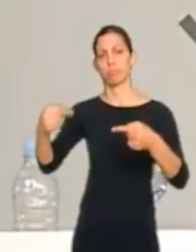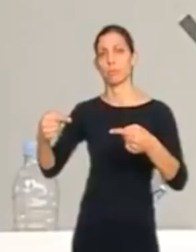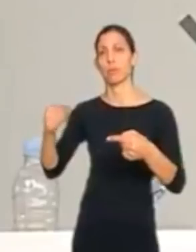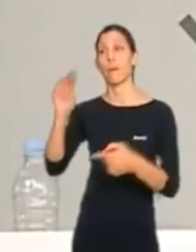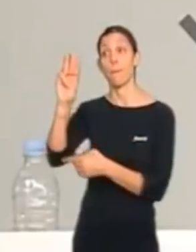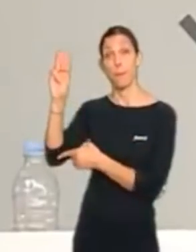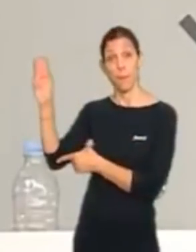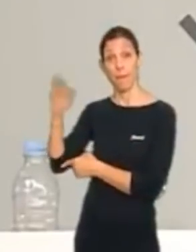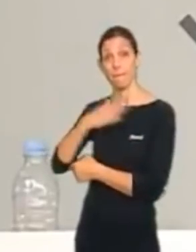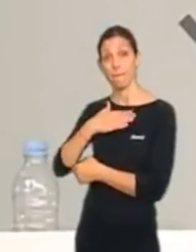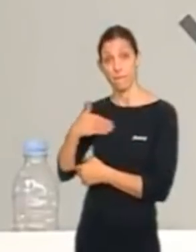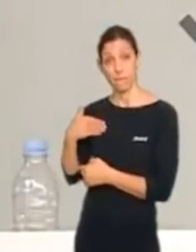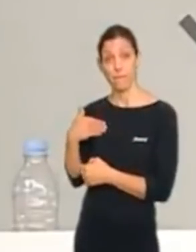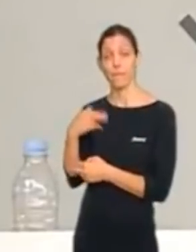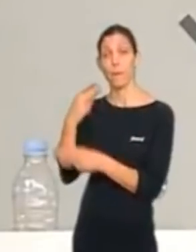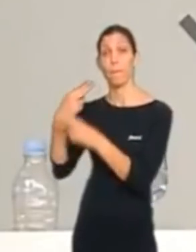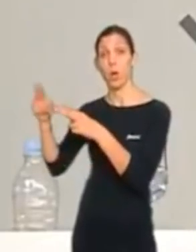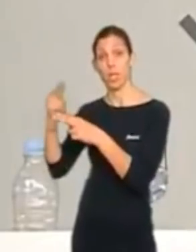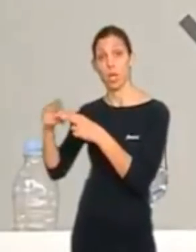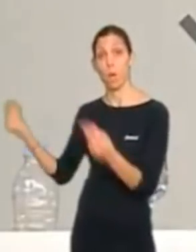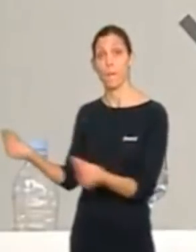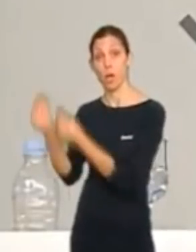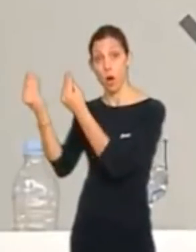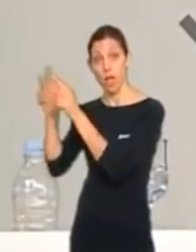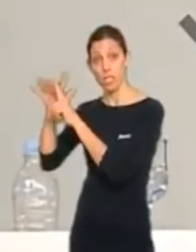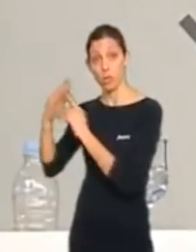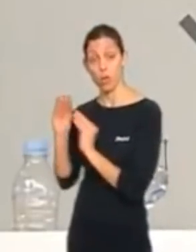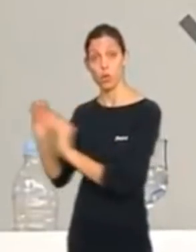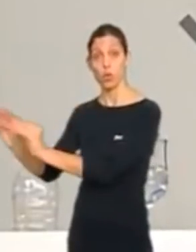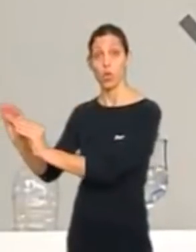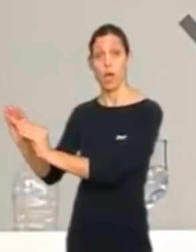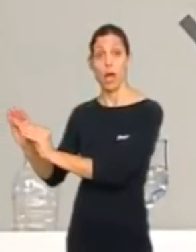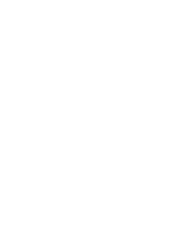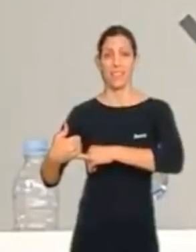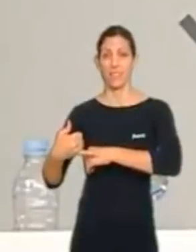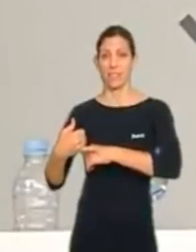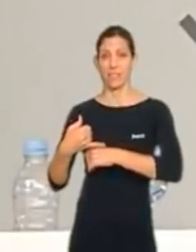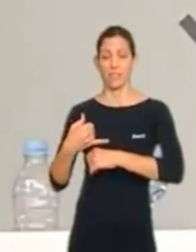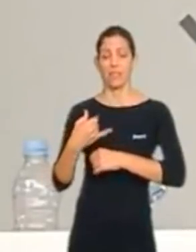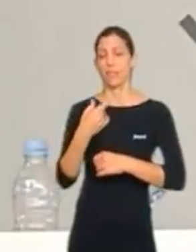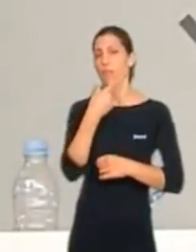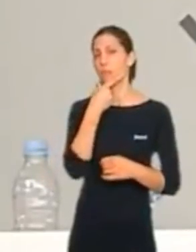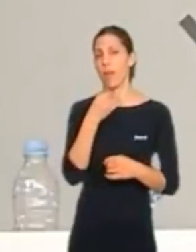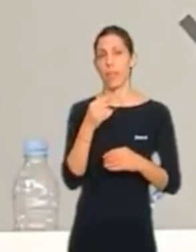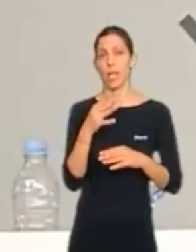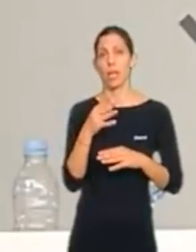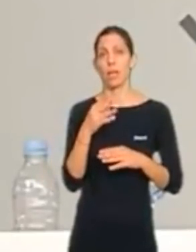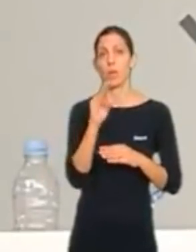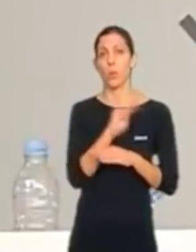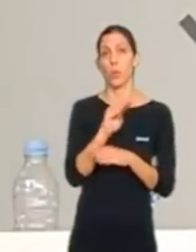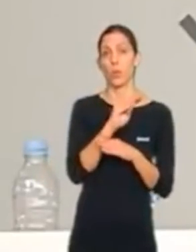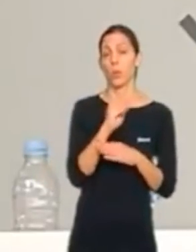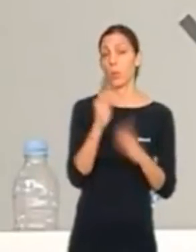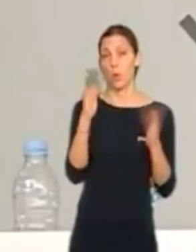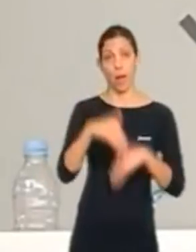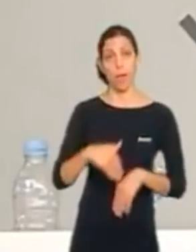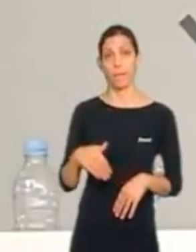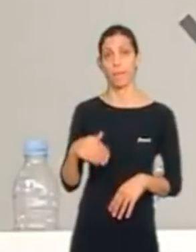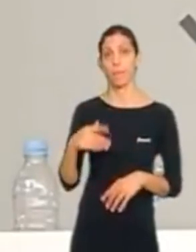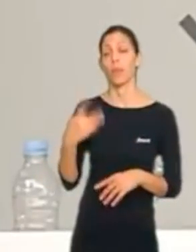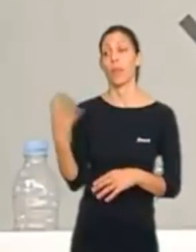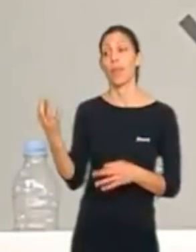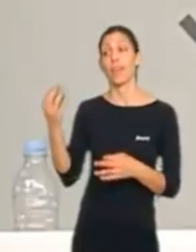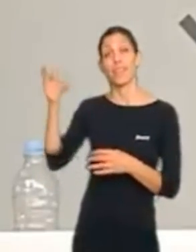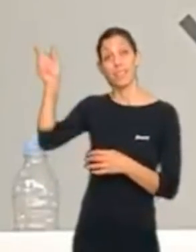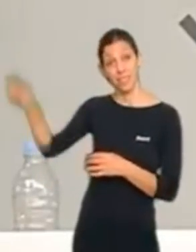traure rèdit polític a través de la crispació i la generació d'odi, bueno, estaria bé que la senyora Bonig fos més rigorosa en